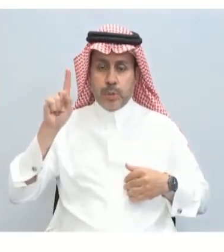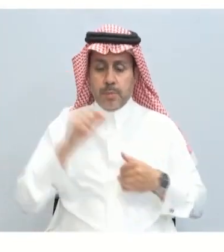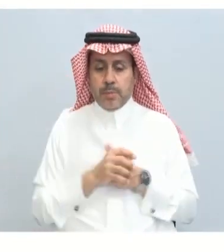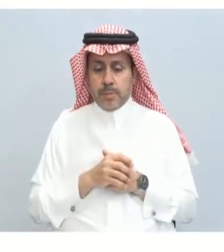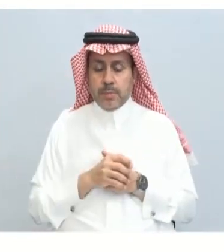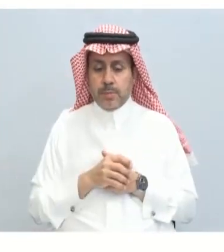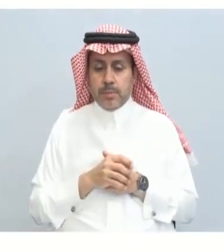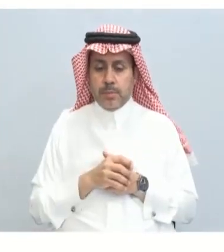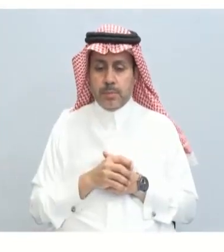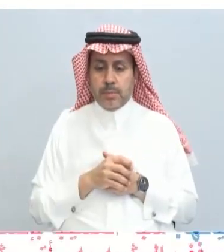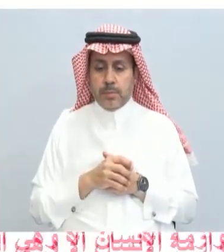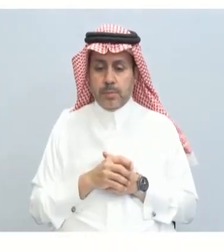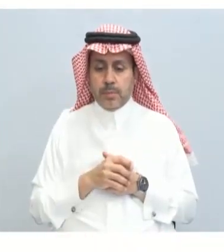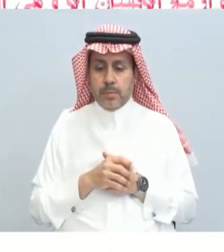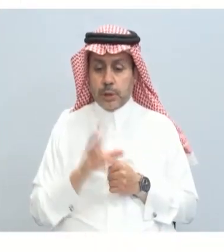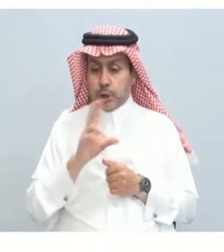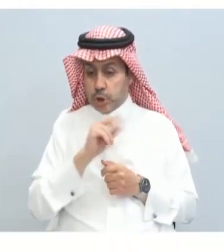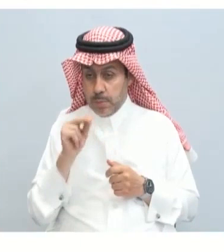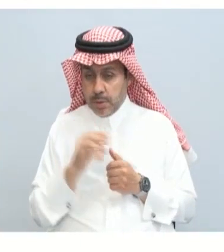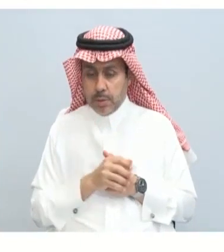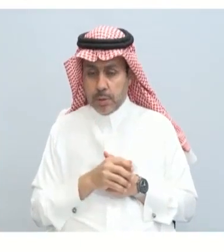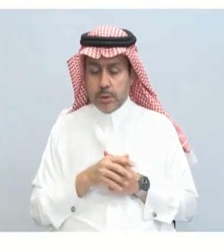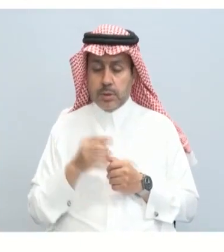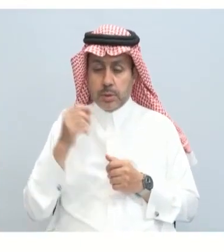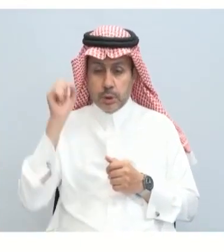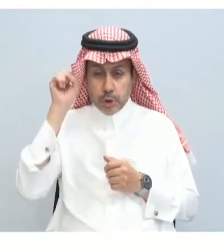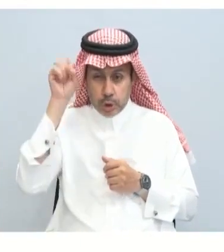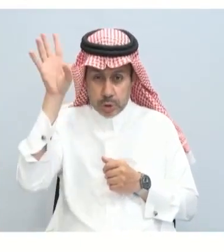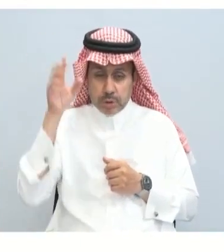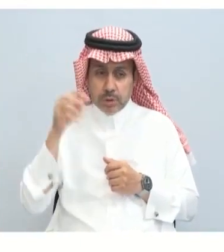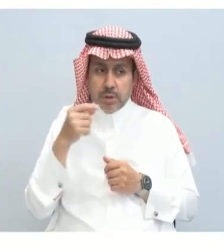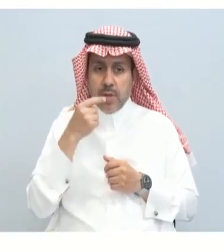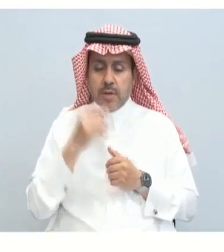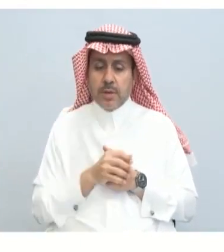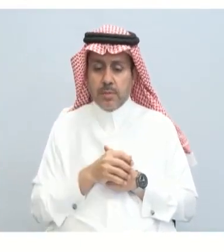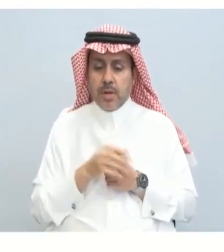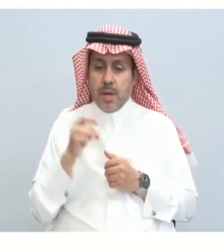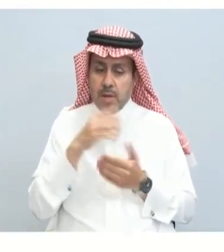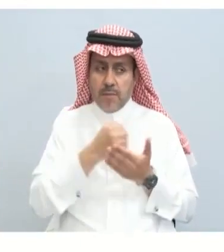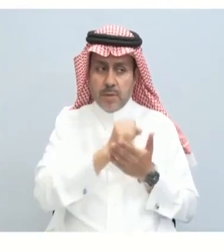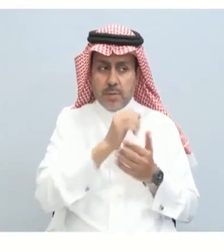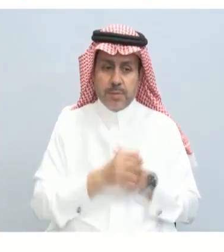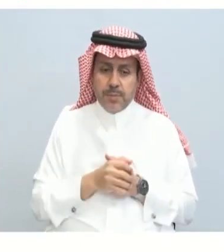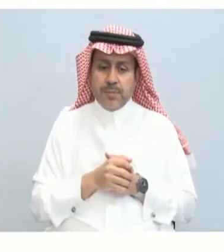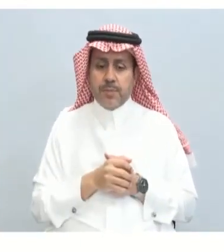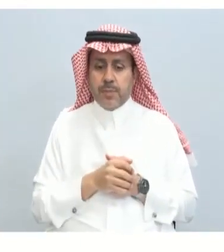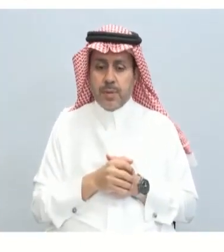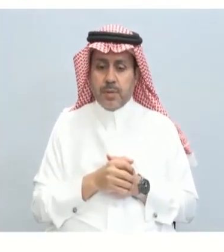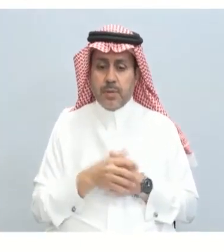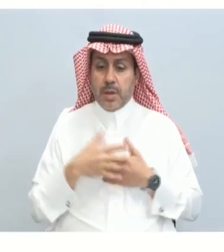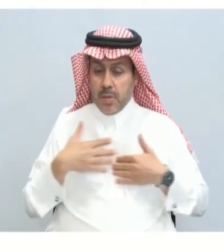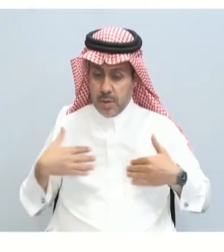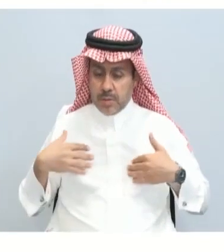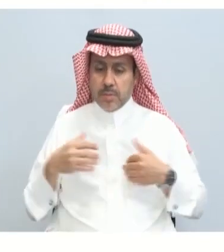المشيب هنا شبه مشيب بانسان يضحك وحذف المشبه به واتب بشيء من لوازمه وهي الضحك